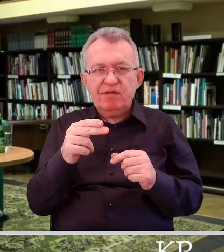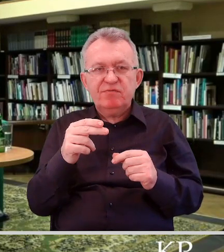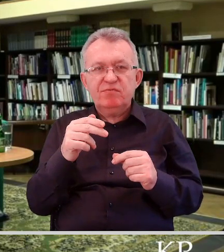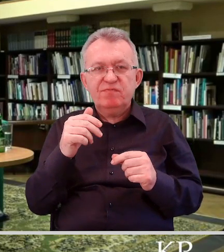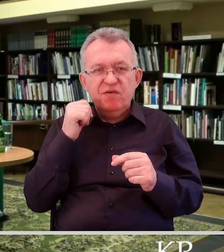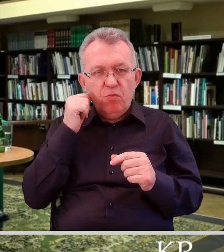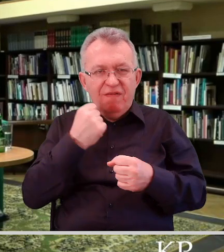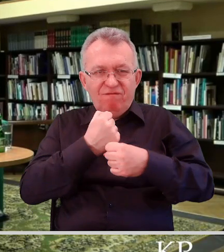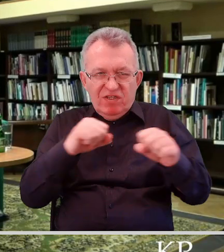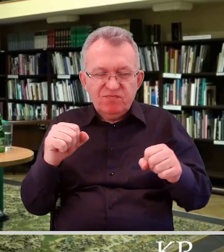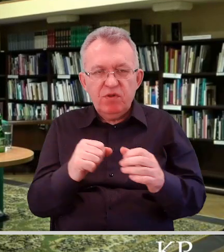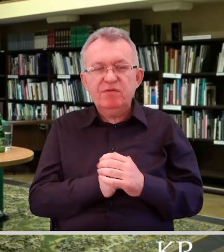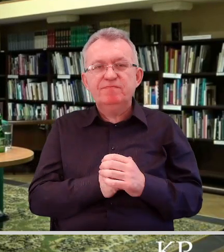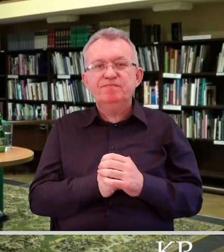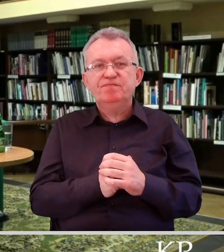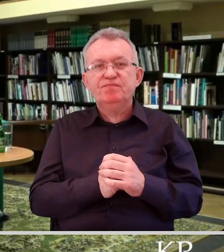i